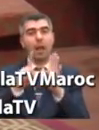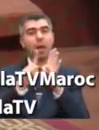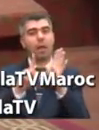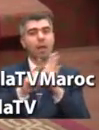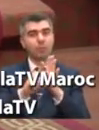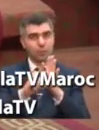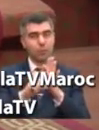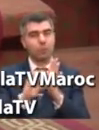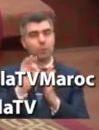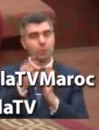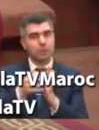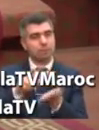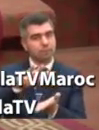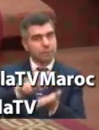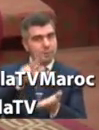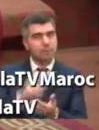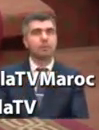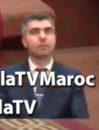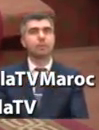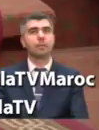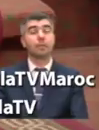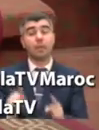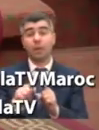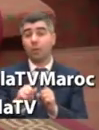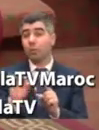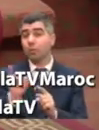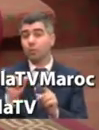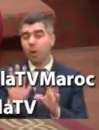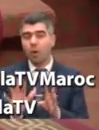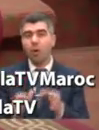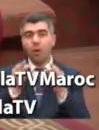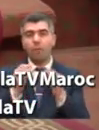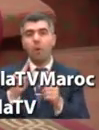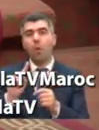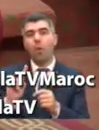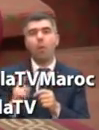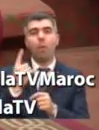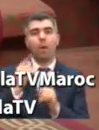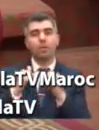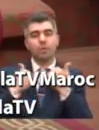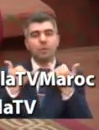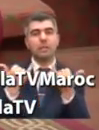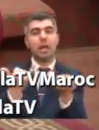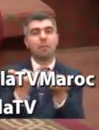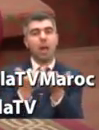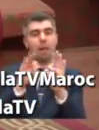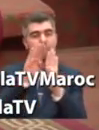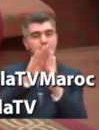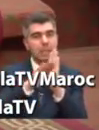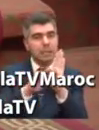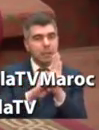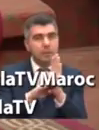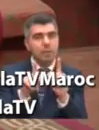كاين كذلك مكتسب المكتسب ديال هذا القانون خلانا أنه يكون أول اجتماع أولي ديال اللجنة الوطنية ديال المراعي